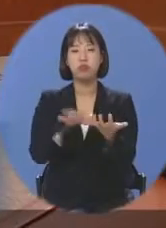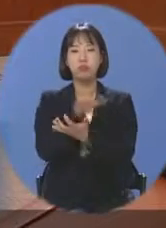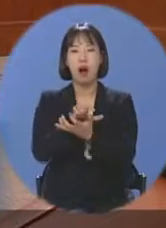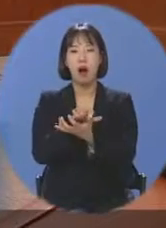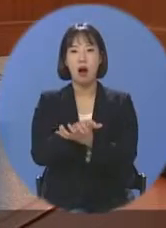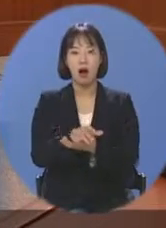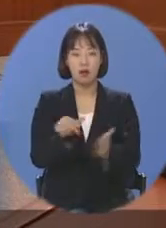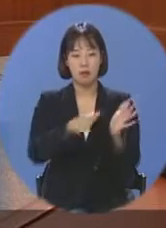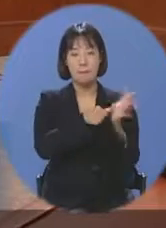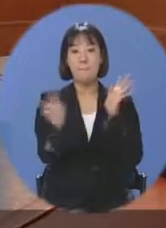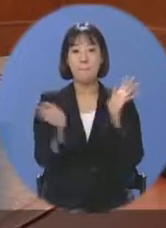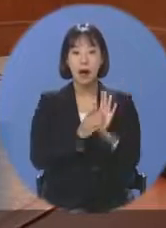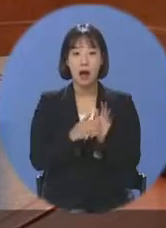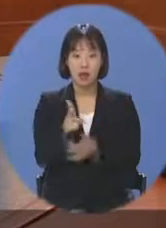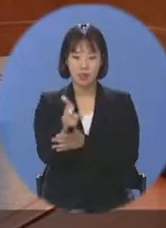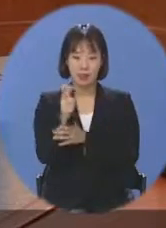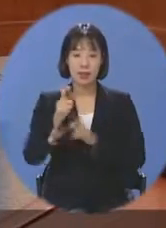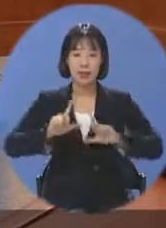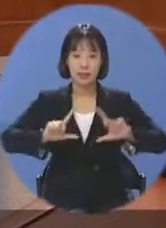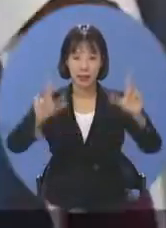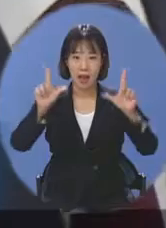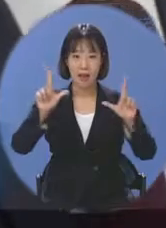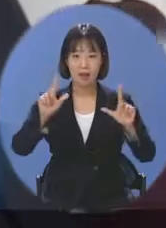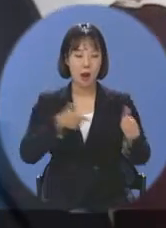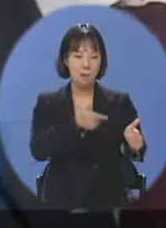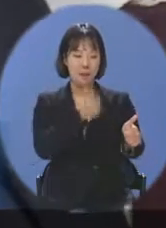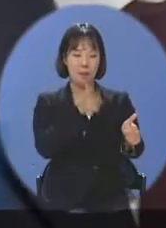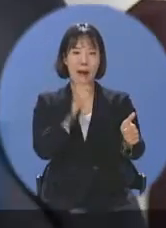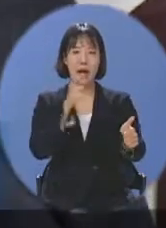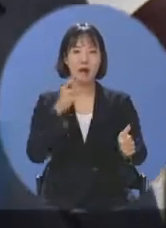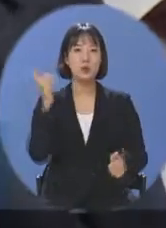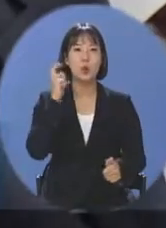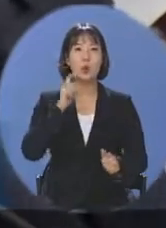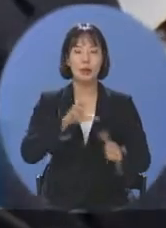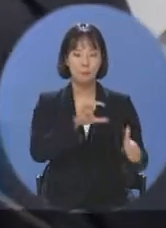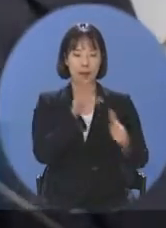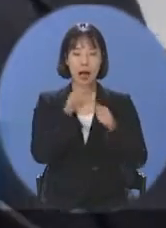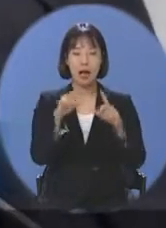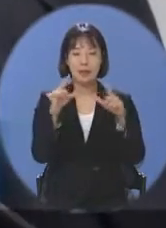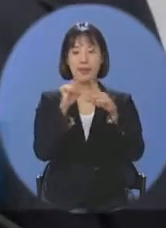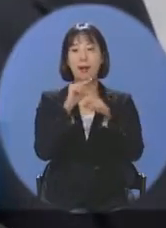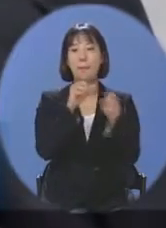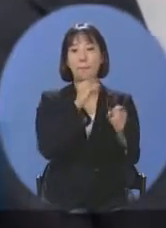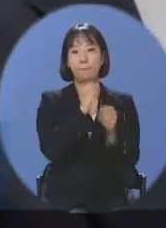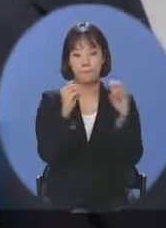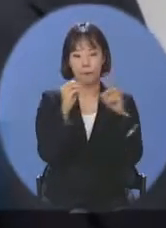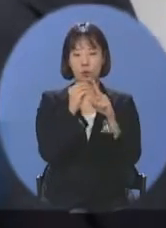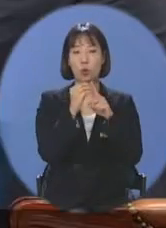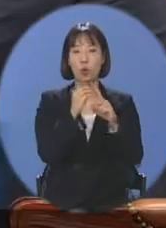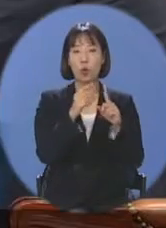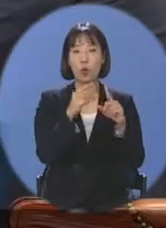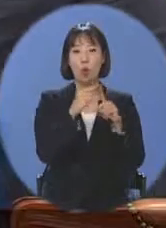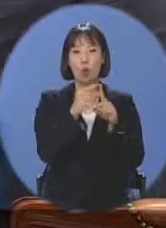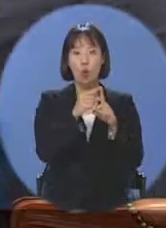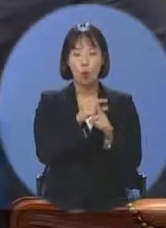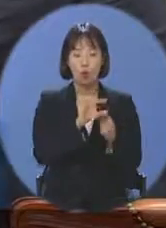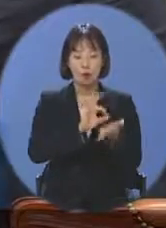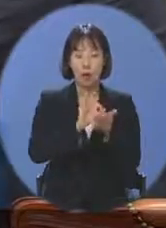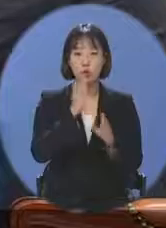총소리가 난 날을 표현한 신조어로 사용되고 있습니다. 이에 대해서 자유한국당은 부대변인의 논평을 내고 장